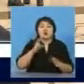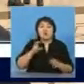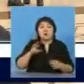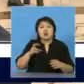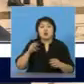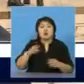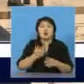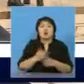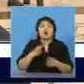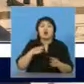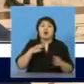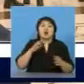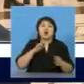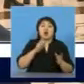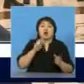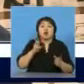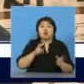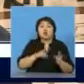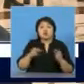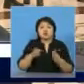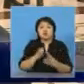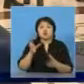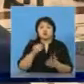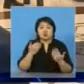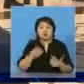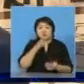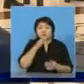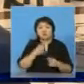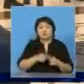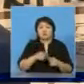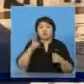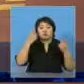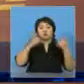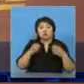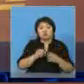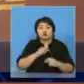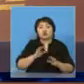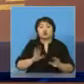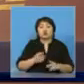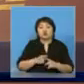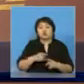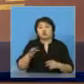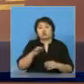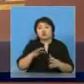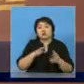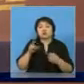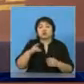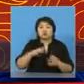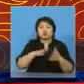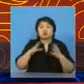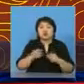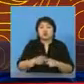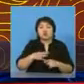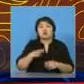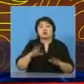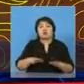балалар студиясы, Ақтөбе ансамблі. Фактор ансамбльдер бүгін таңда біздің шығармашылық ұжымдарымыз тек қана осы облыс көлемінде емес, республика көлемінде